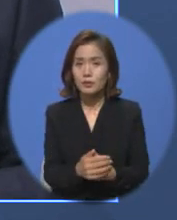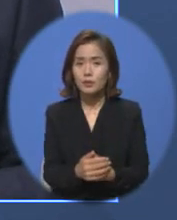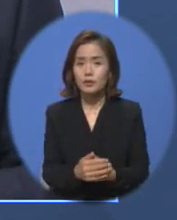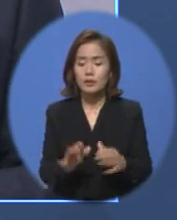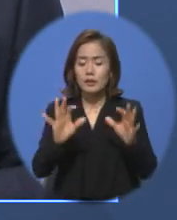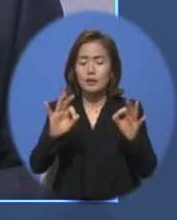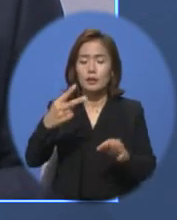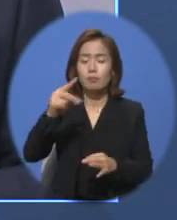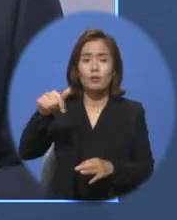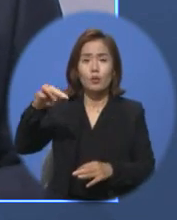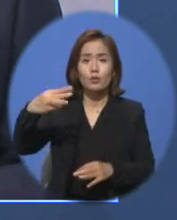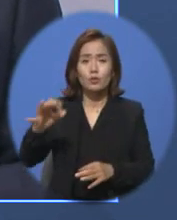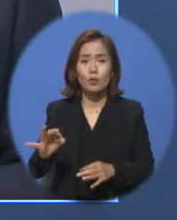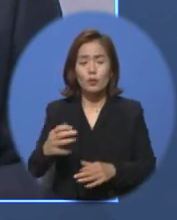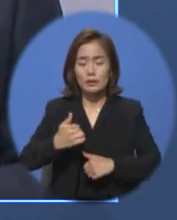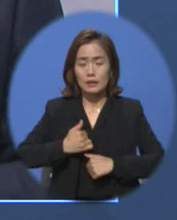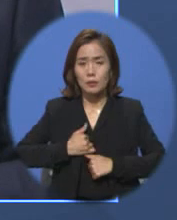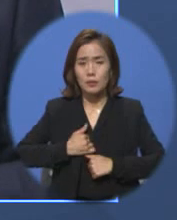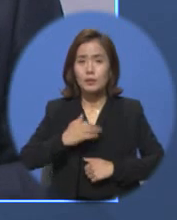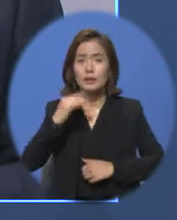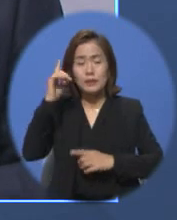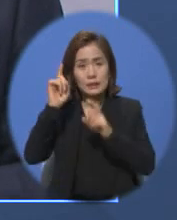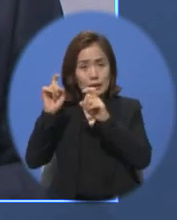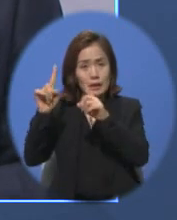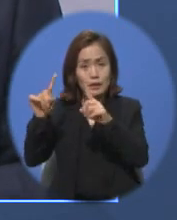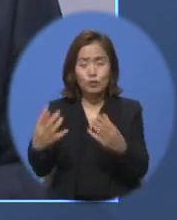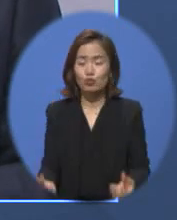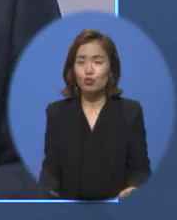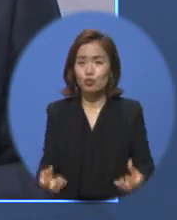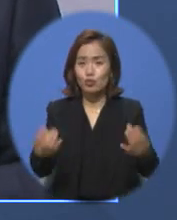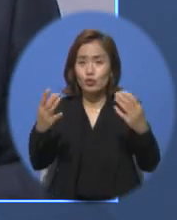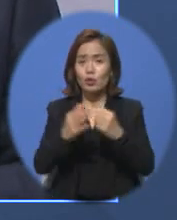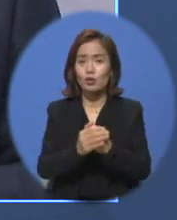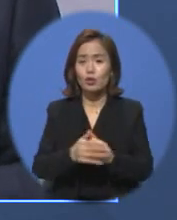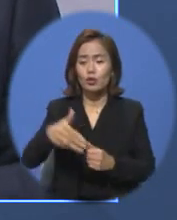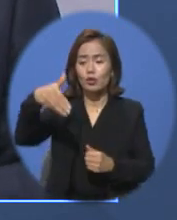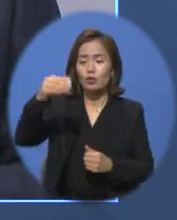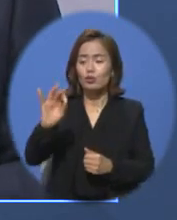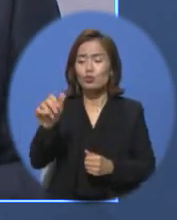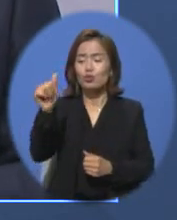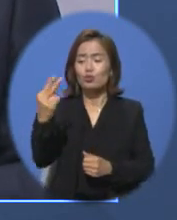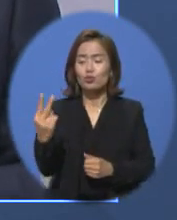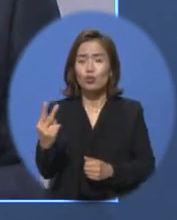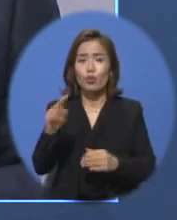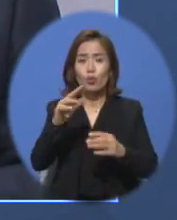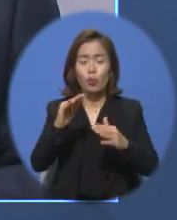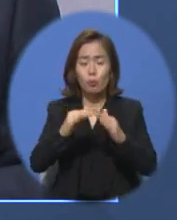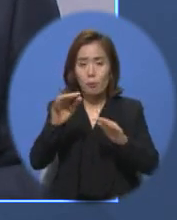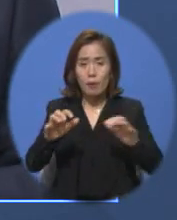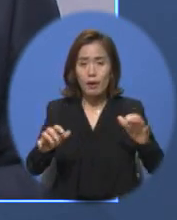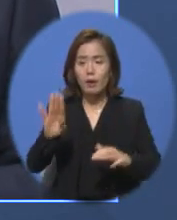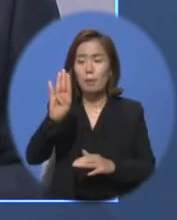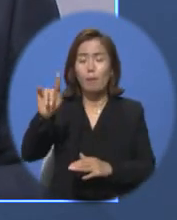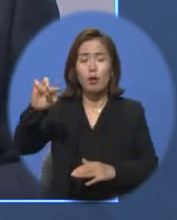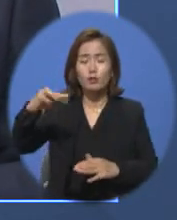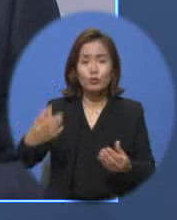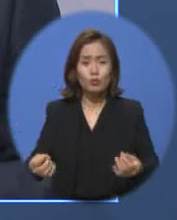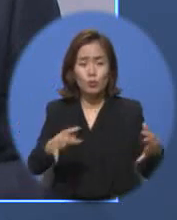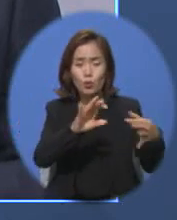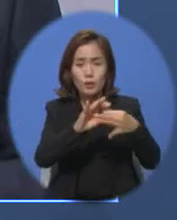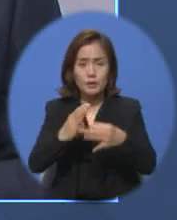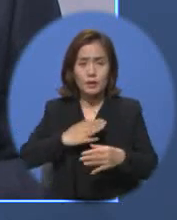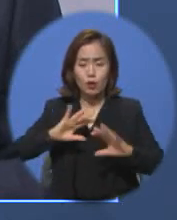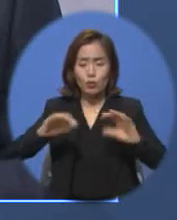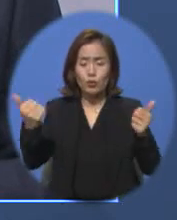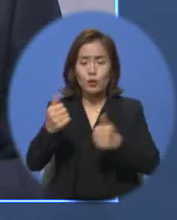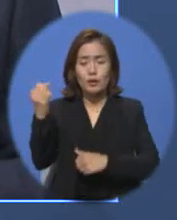범기철후보께서언급하신김덕령장군축제에대해서는 제가 국회에재선될경우 충효마을버드